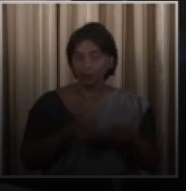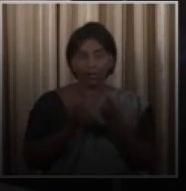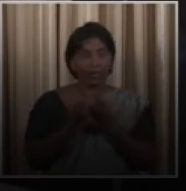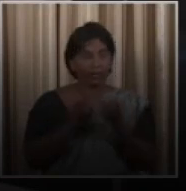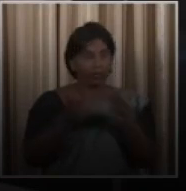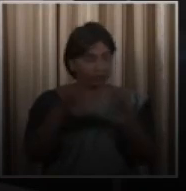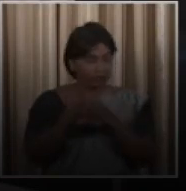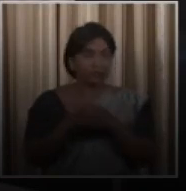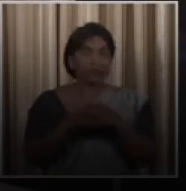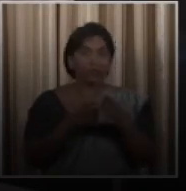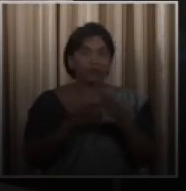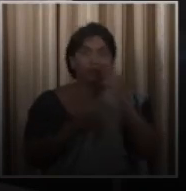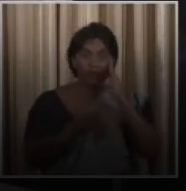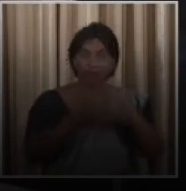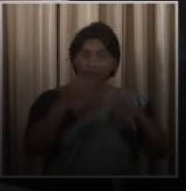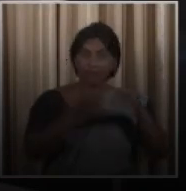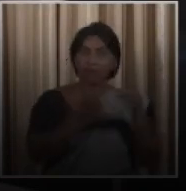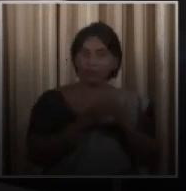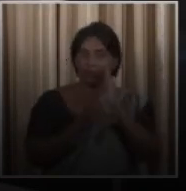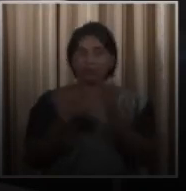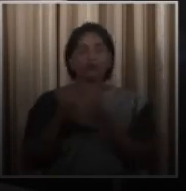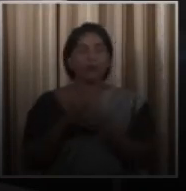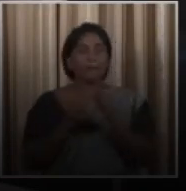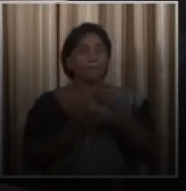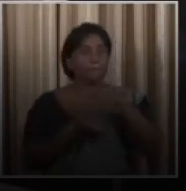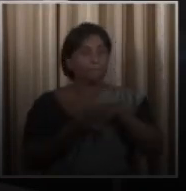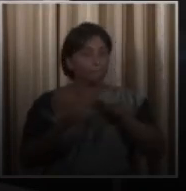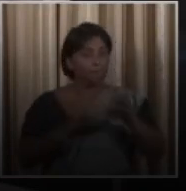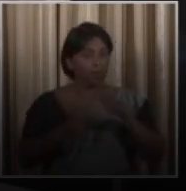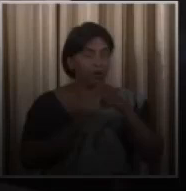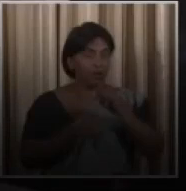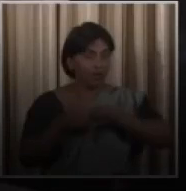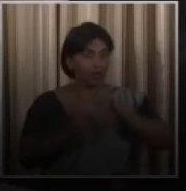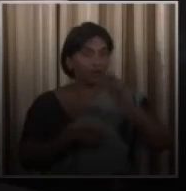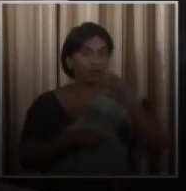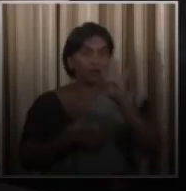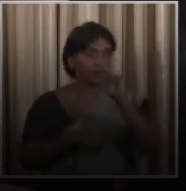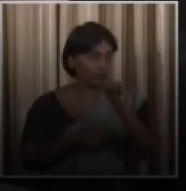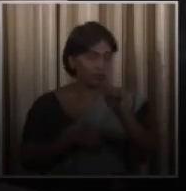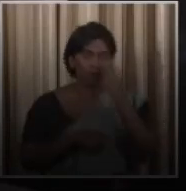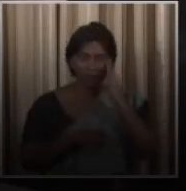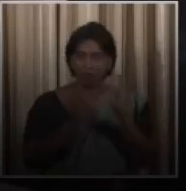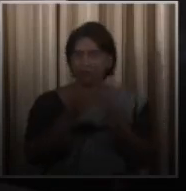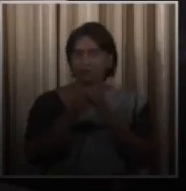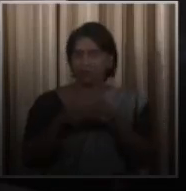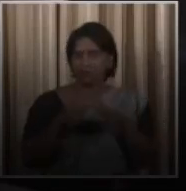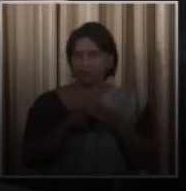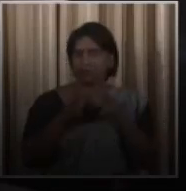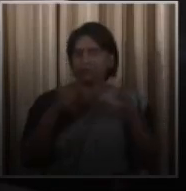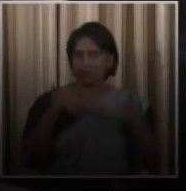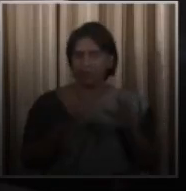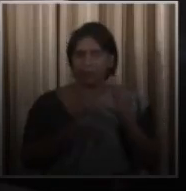තරඟවාදීන දේශපාලන පක්ෂ හා ස්වාධීන කණ්ඩායම්. පළාත් පාලන ආයතන 341ක් තියෙනවා. ස්වාධීන කණ්ඩායම් මම හිතන්නේ මේ සැරේ ටිකක් වැඩි වෙනුත්